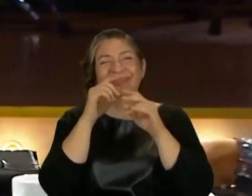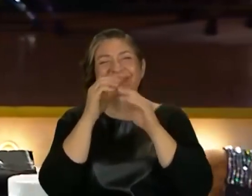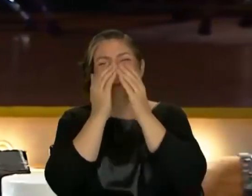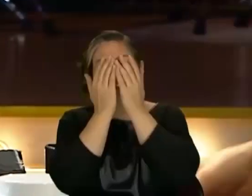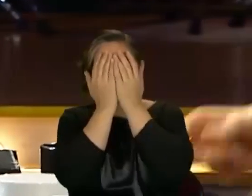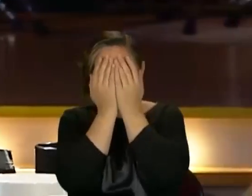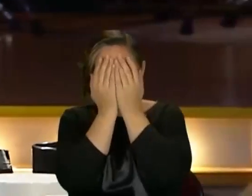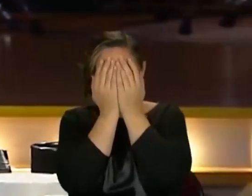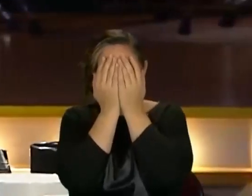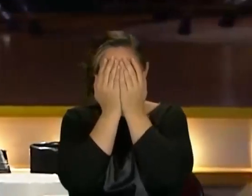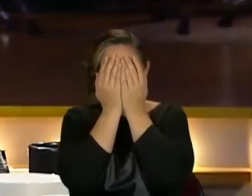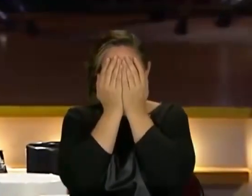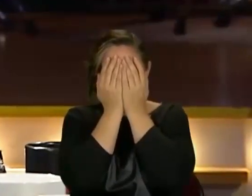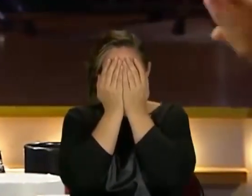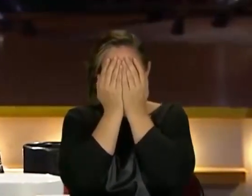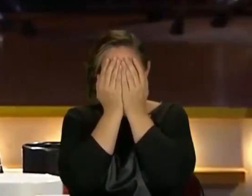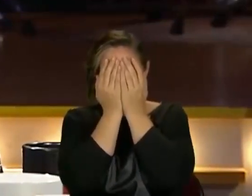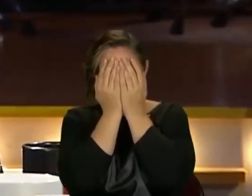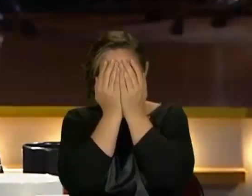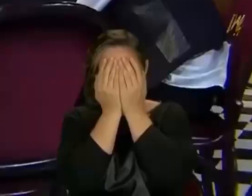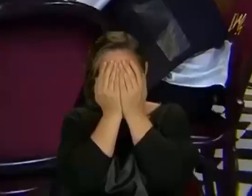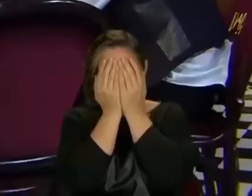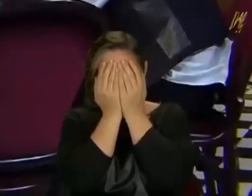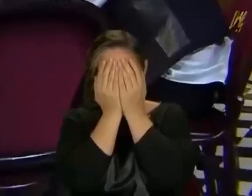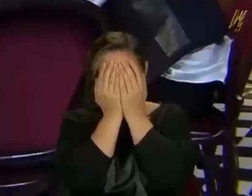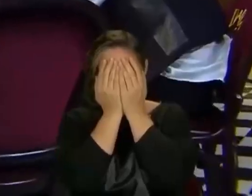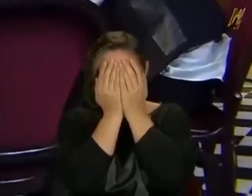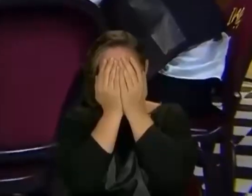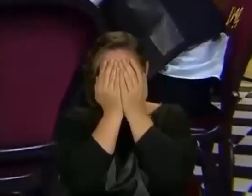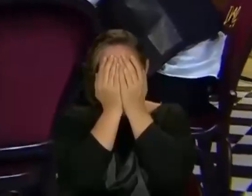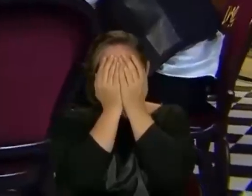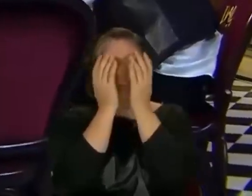Tanzanya canavarı bir araya geldi. Neden dolayı bir araya geldi?